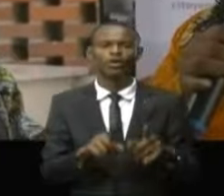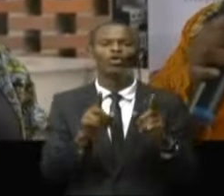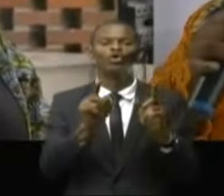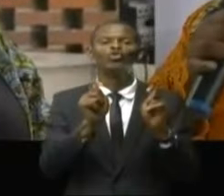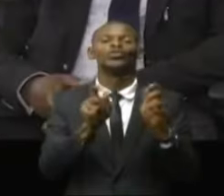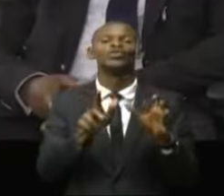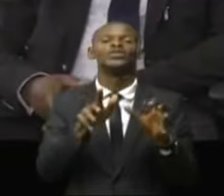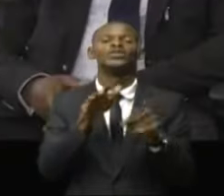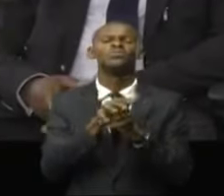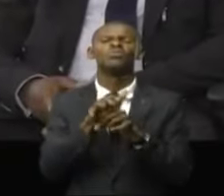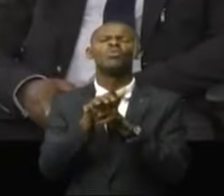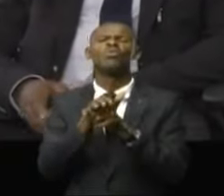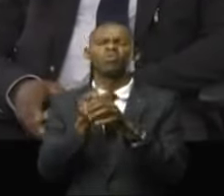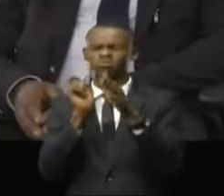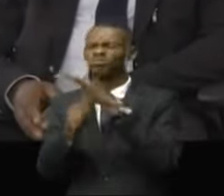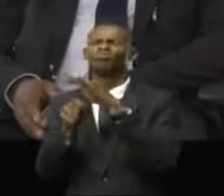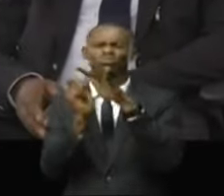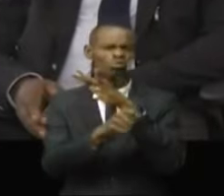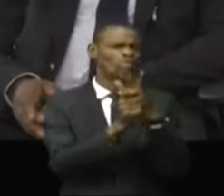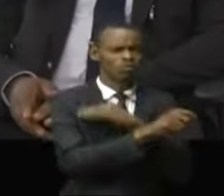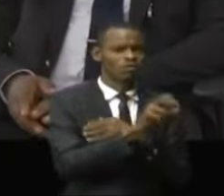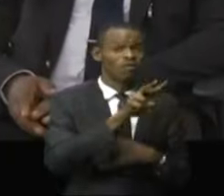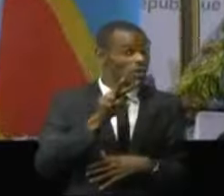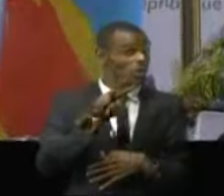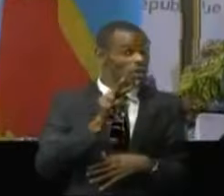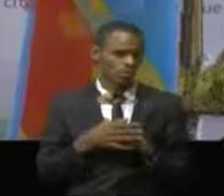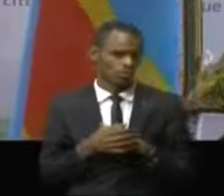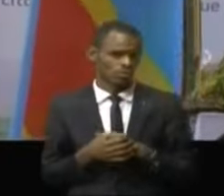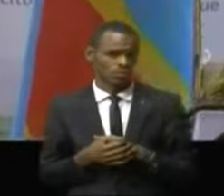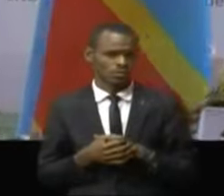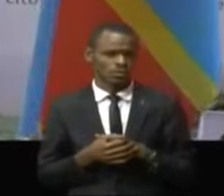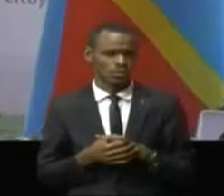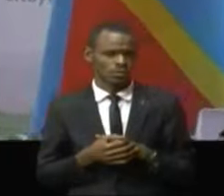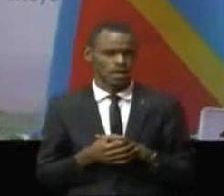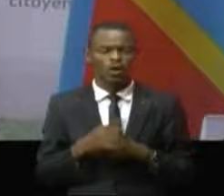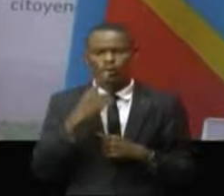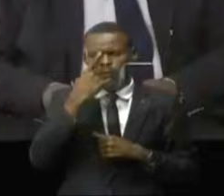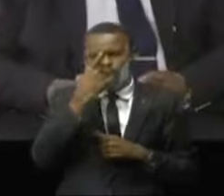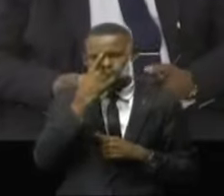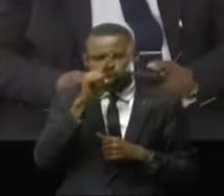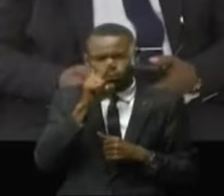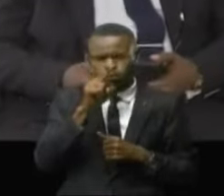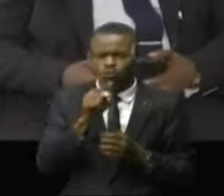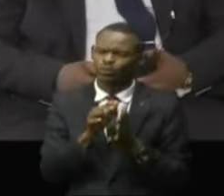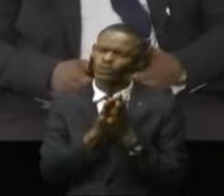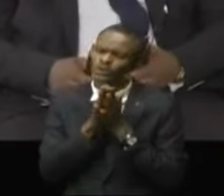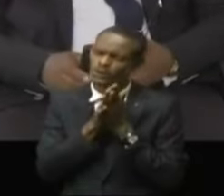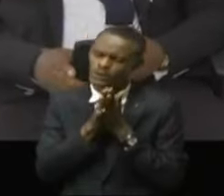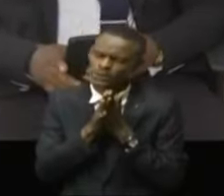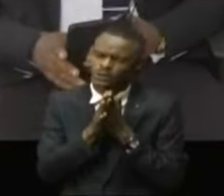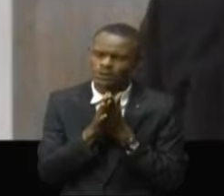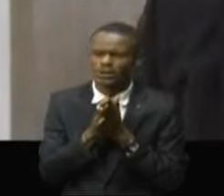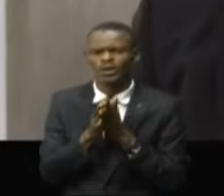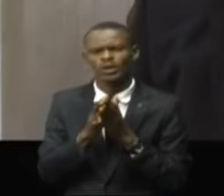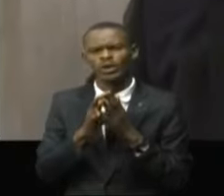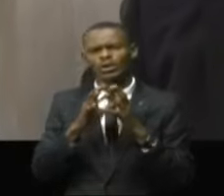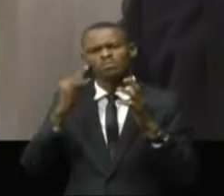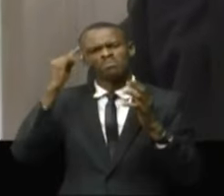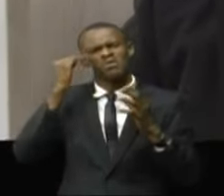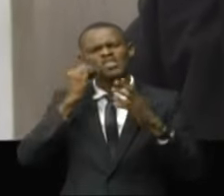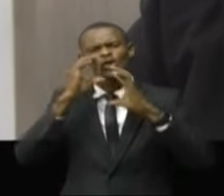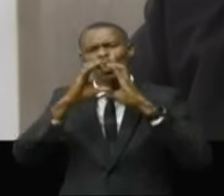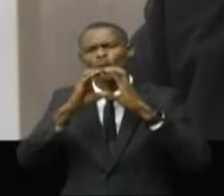C'est mercredi, un plaidoyer est adressé au ministre de la Communication et Médias et son collègue de droits humains pour élever